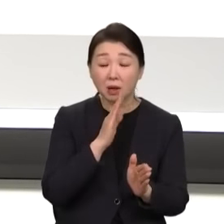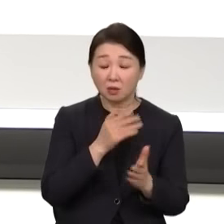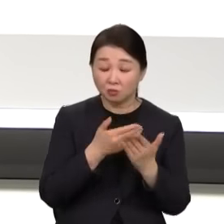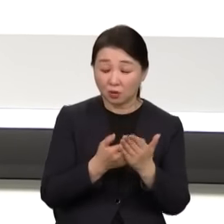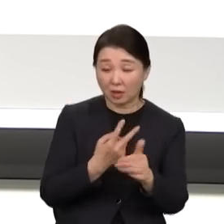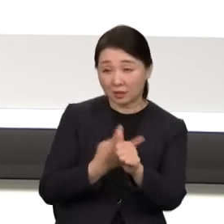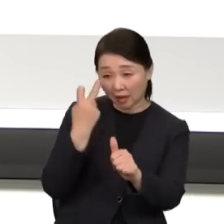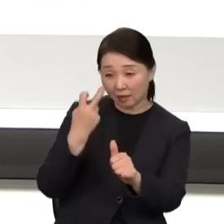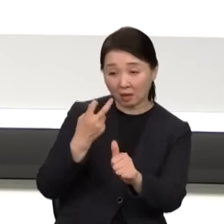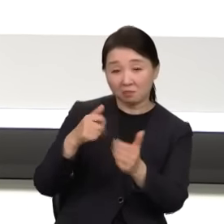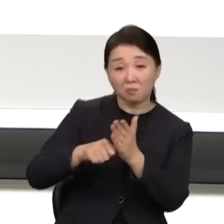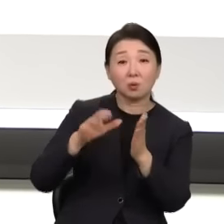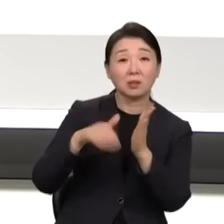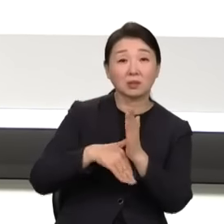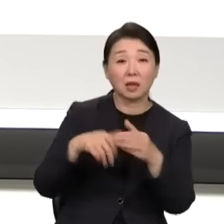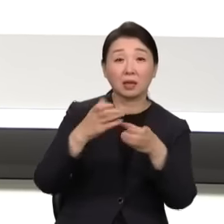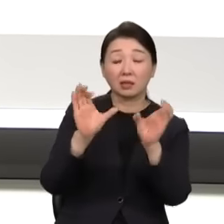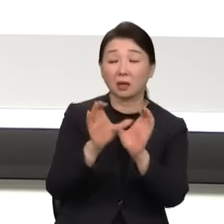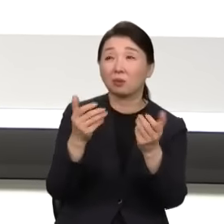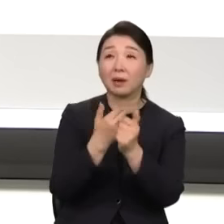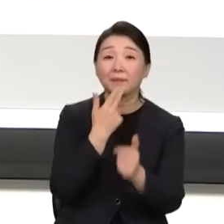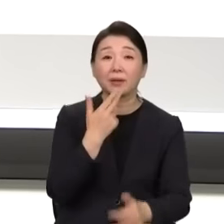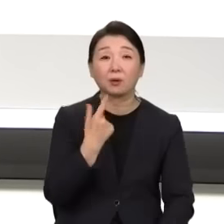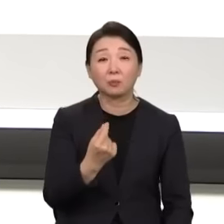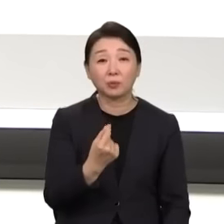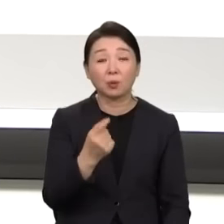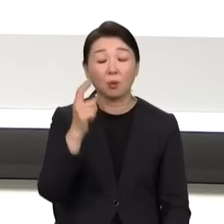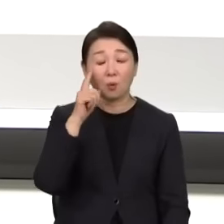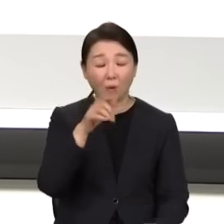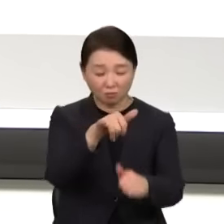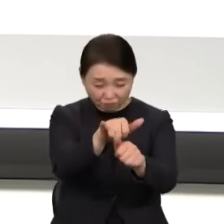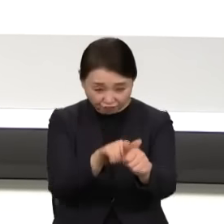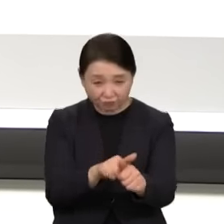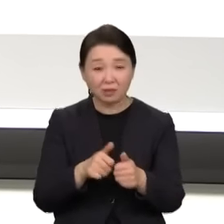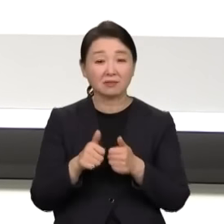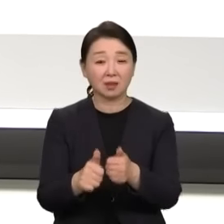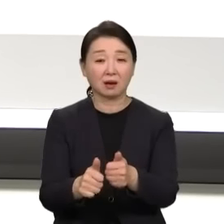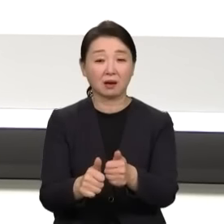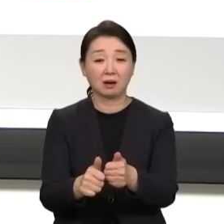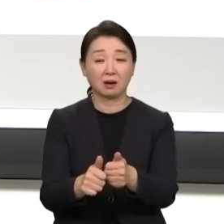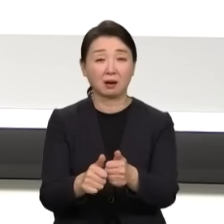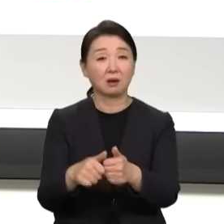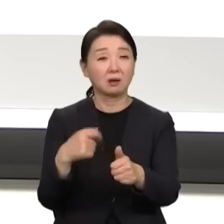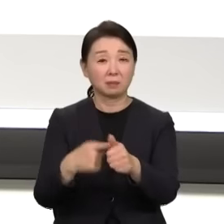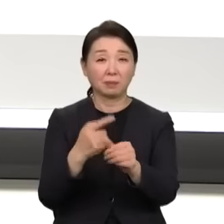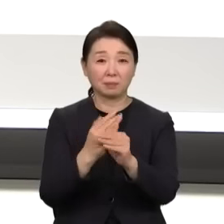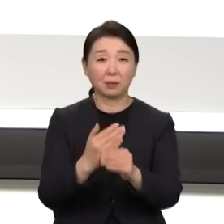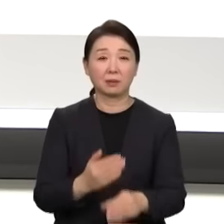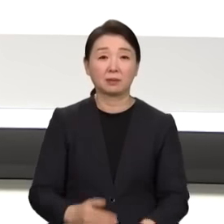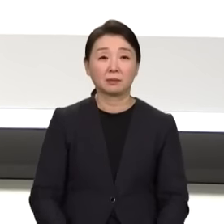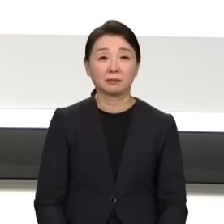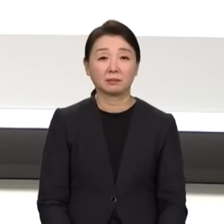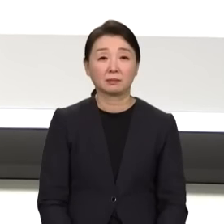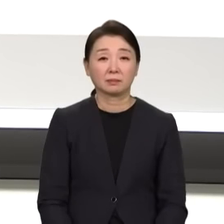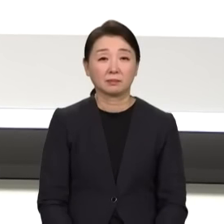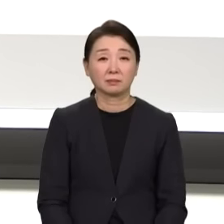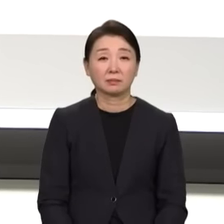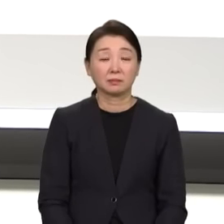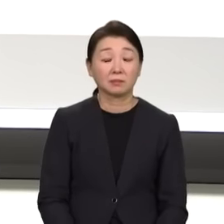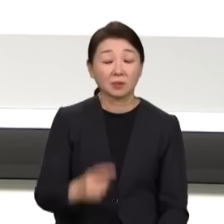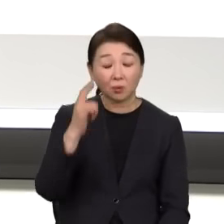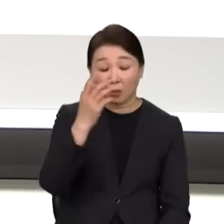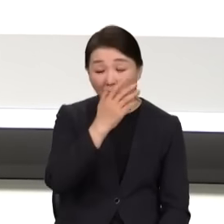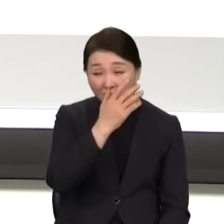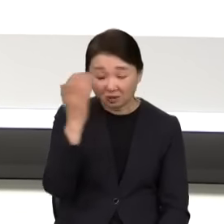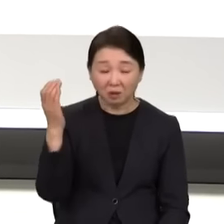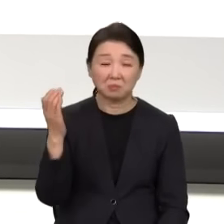탄핵 표결에서는 당론을 반대하지 않고 오히려 더 충실히 따른게 아니냐 이런 지적이 더 크게 나오고 있는 셈입니다 아무래도 뭐 젊은